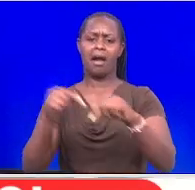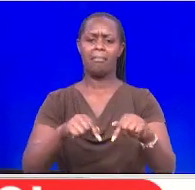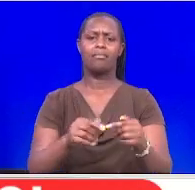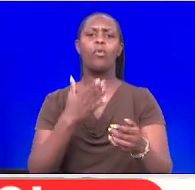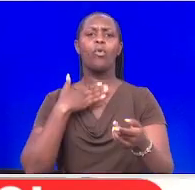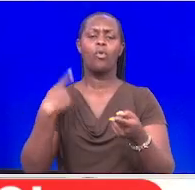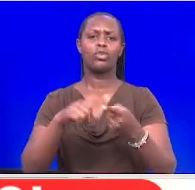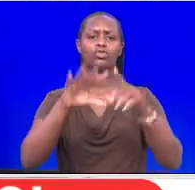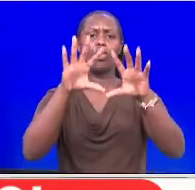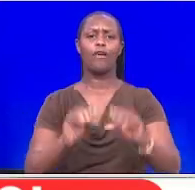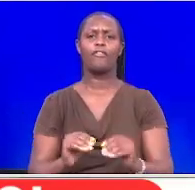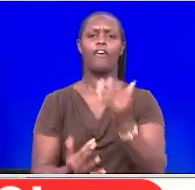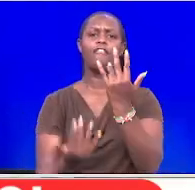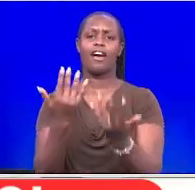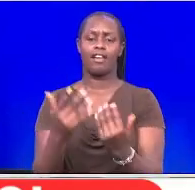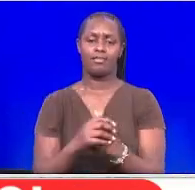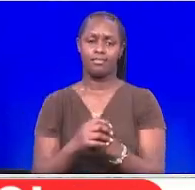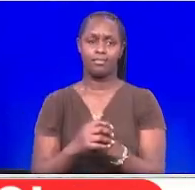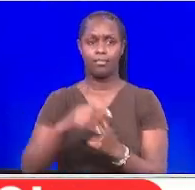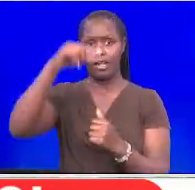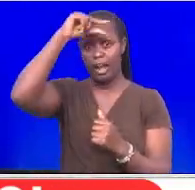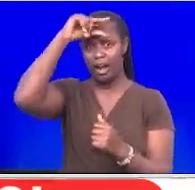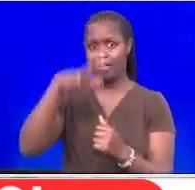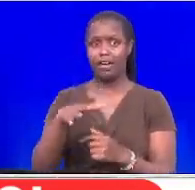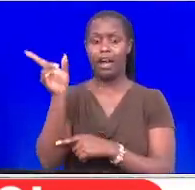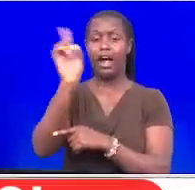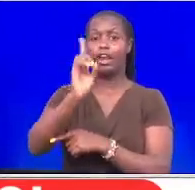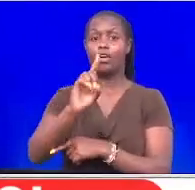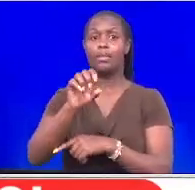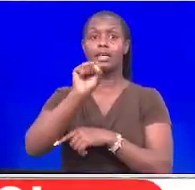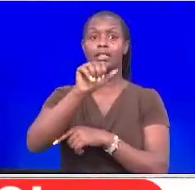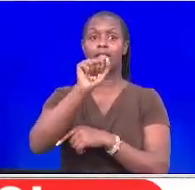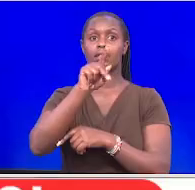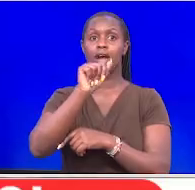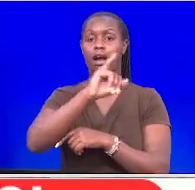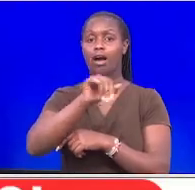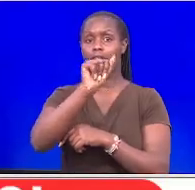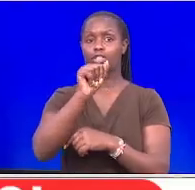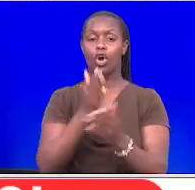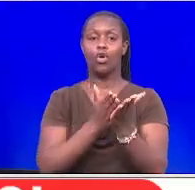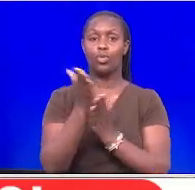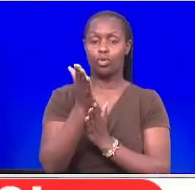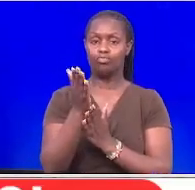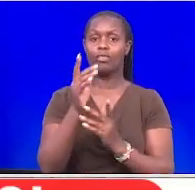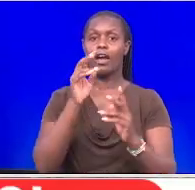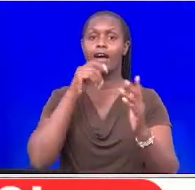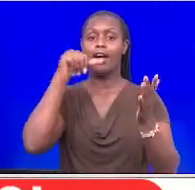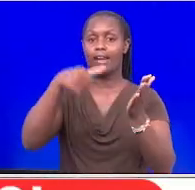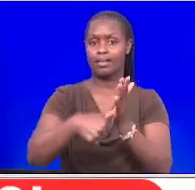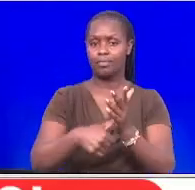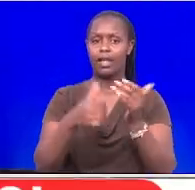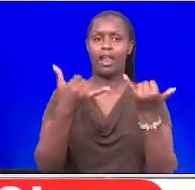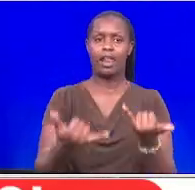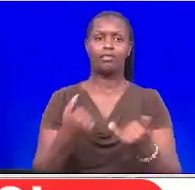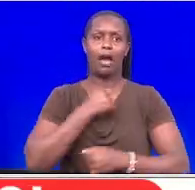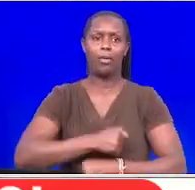na moto imelala. Pande wake gavana wa Nairobi Johnson Sakaja kupitia taarifa ameomboleza na familia zilizopoteza jamaa